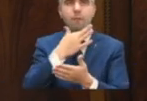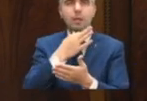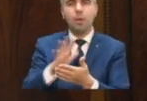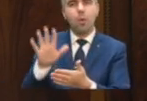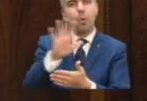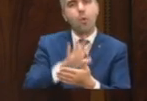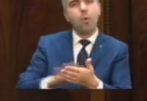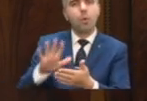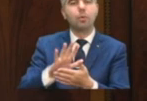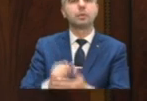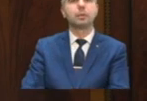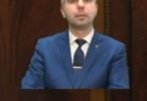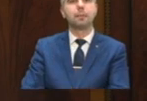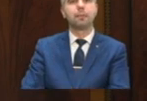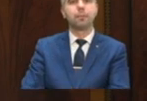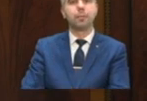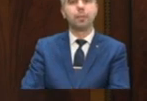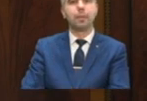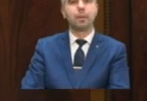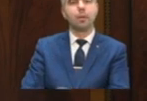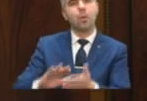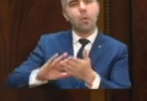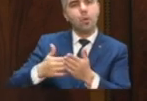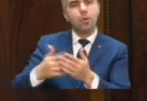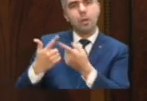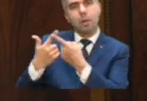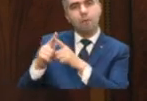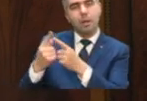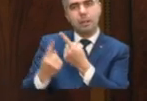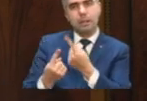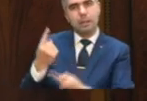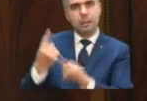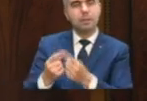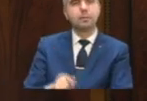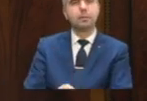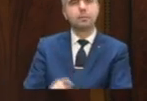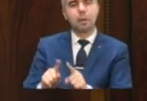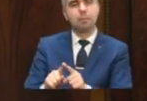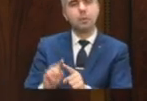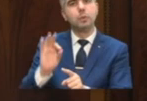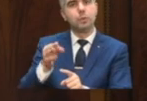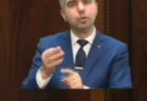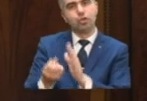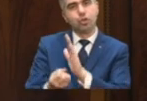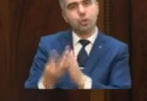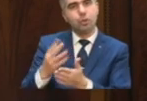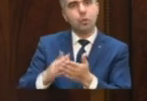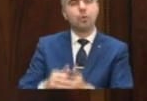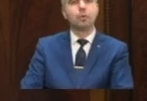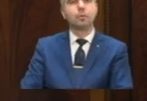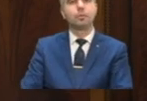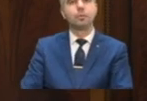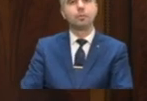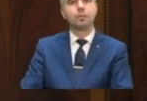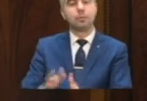للجميع اللي كيكون فيه جميع الشرائح ديال المجتمع قادره تلقى واحد المنتوج اللي كيتناسب معاها.